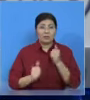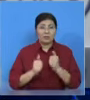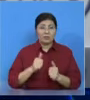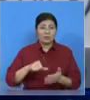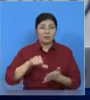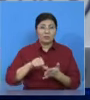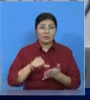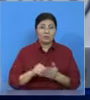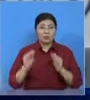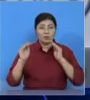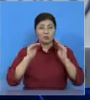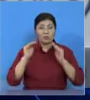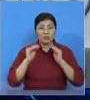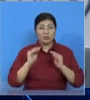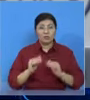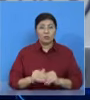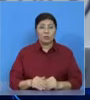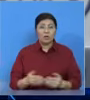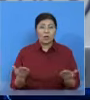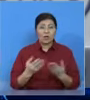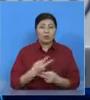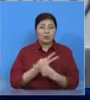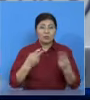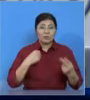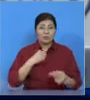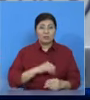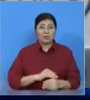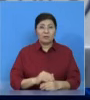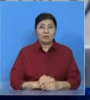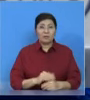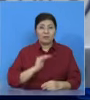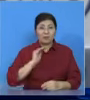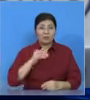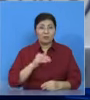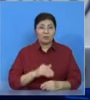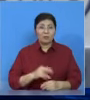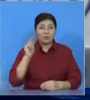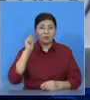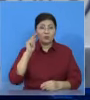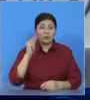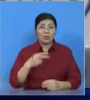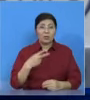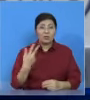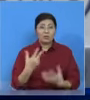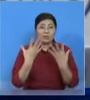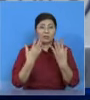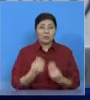же студенты колледжа, которые будут показывать свои профессиональные навыки. То есть вот